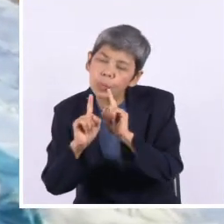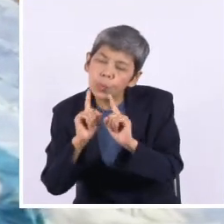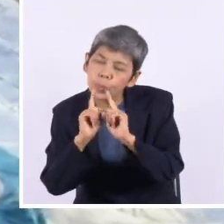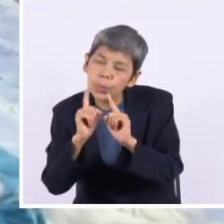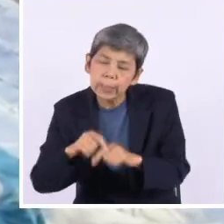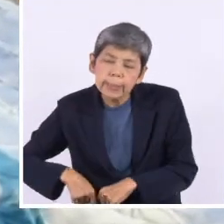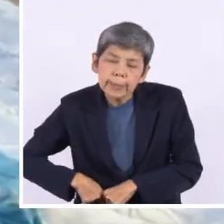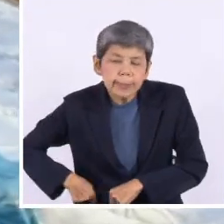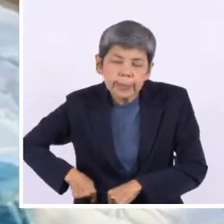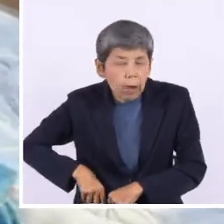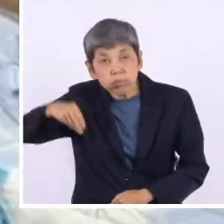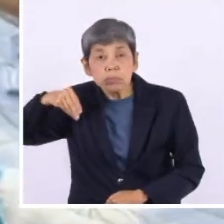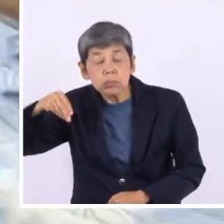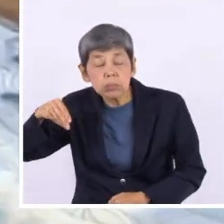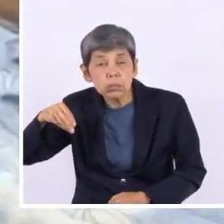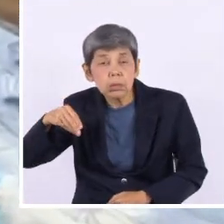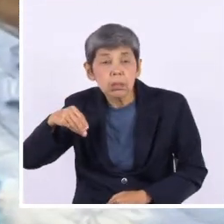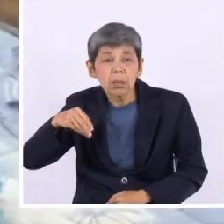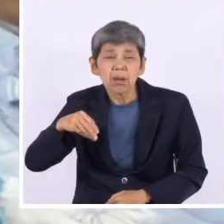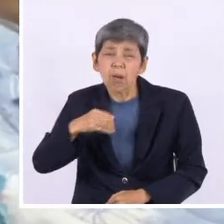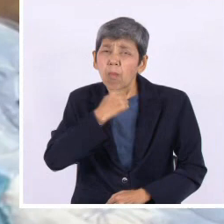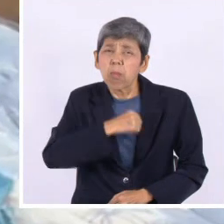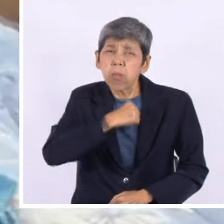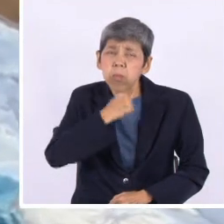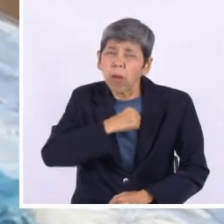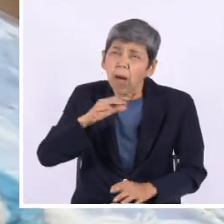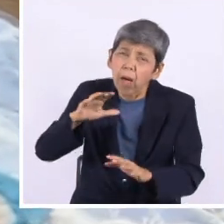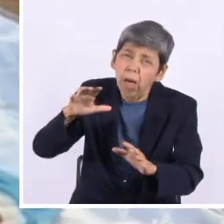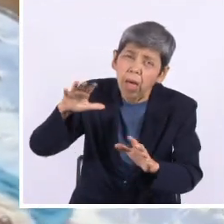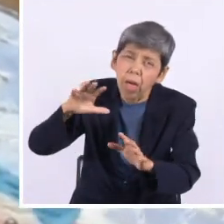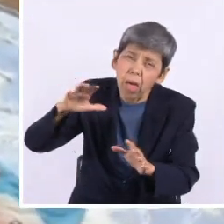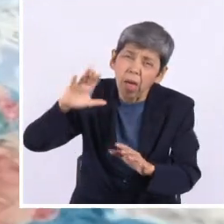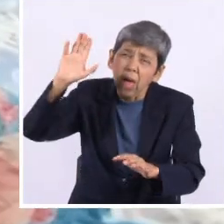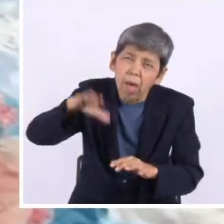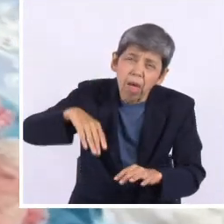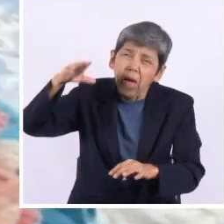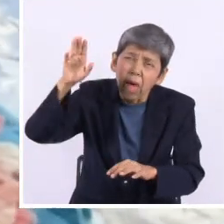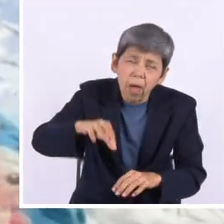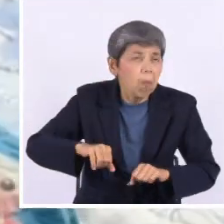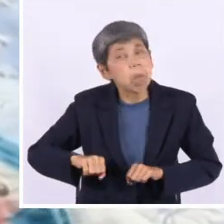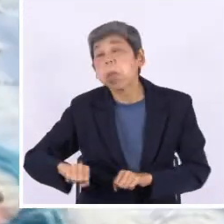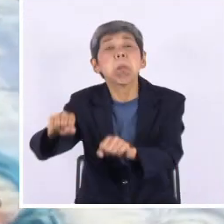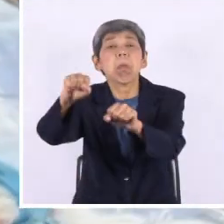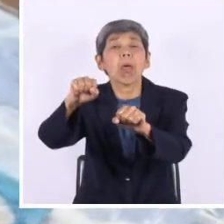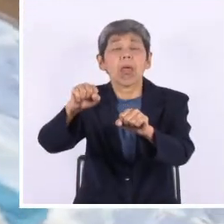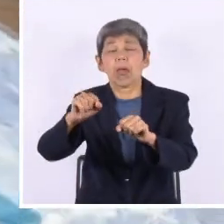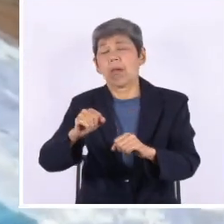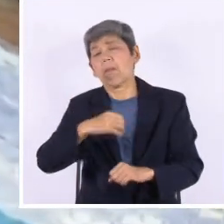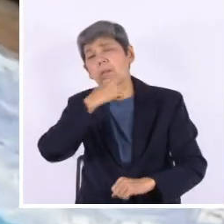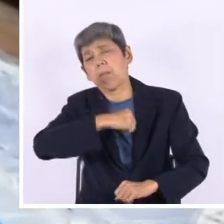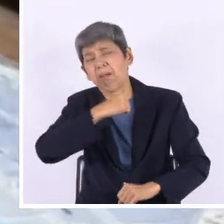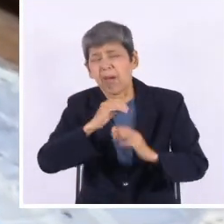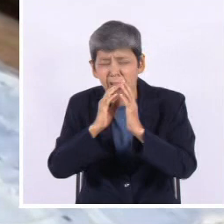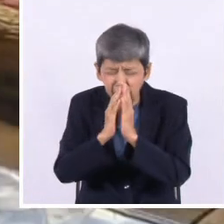แล้วก็ลูดซิปกระเป๋าหยิบออกไปหน้าตาเฉยความที่คุณยายแก่แล้วนะคะก็ได้แต่เรียกนะมันก็ไม่หันมามันก็หนีไปเลยคุณยายเนี่ยยก